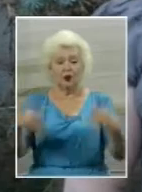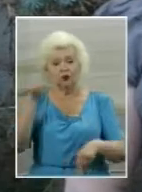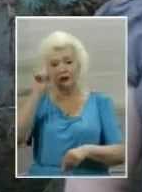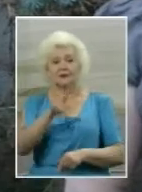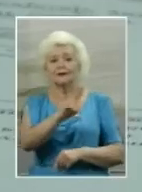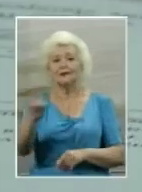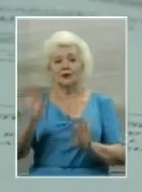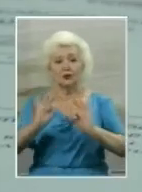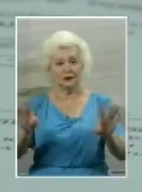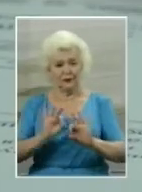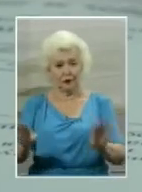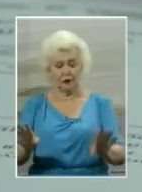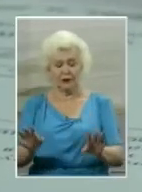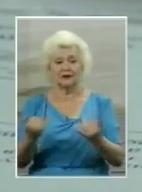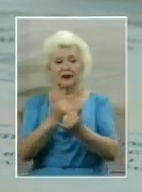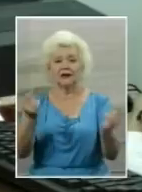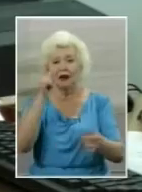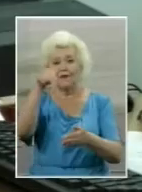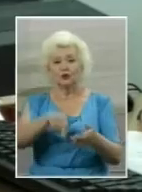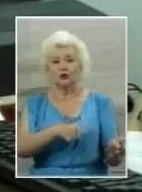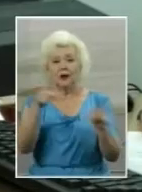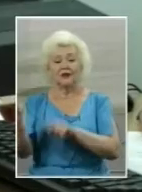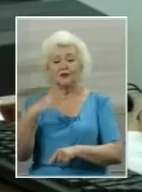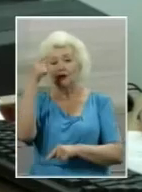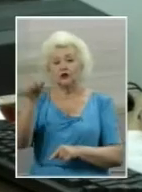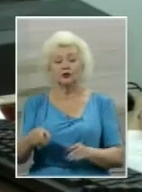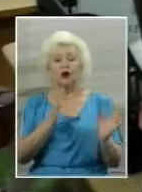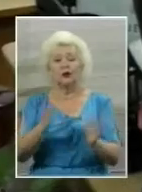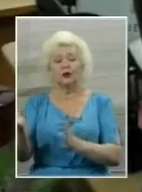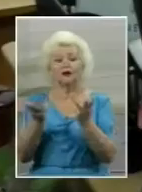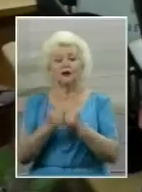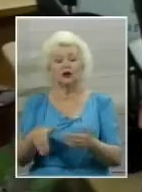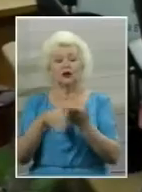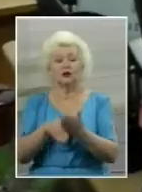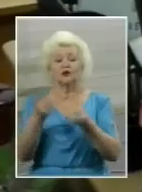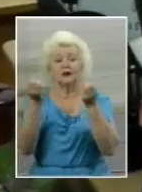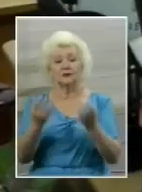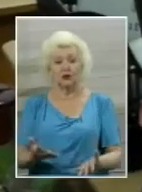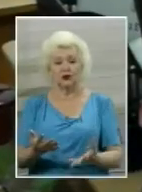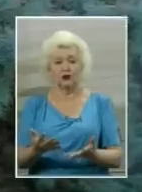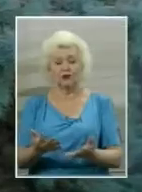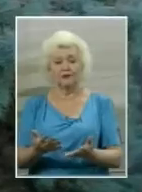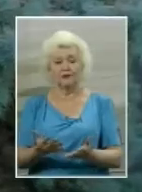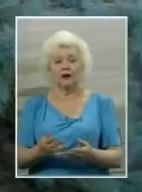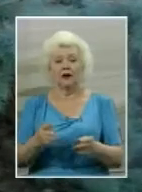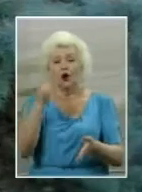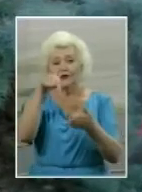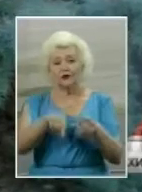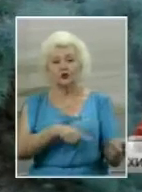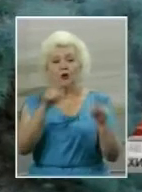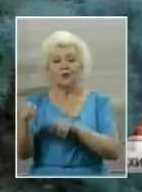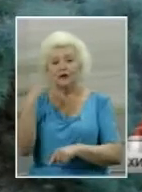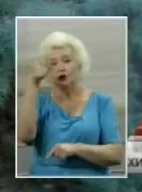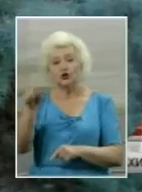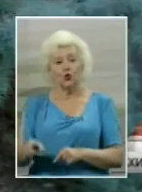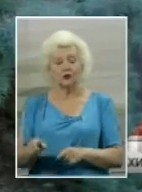якусь інформацію. Для внутрішньопереміщених осіб порядок нарахування субсидій спрощено. Внутрішньо переміщеним